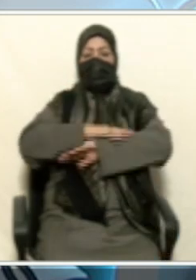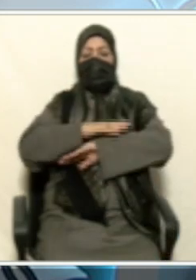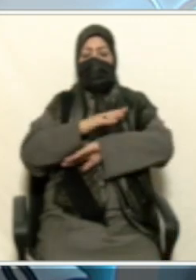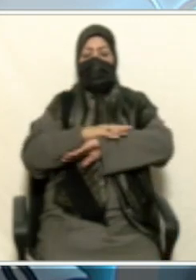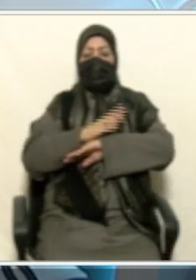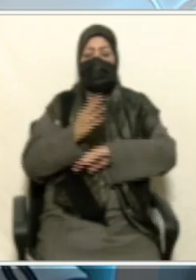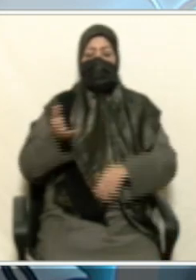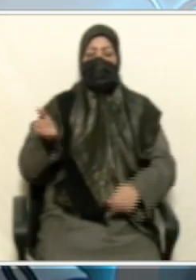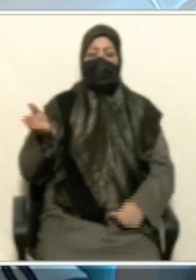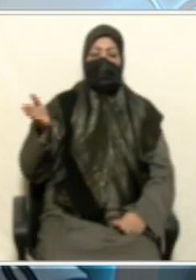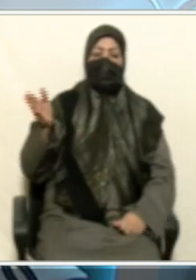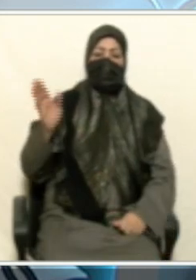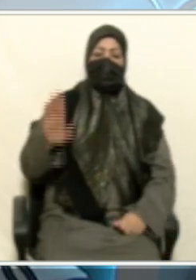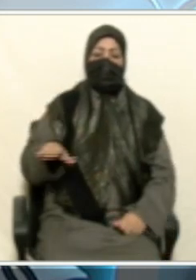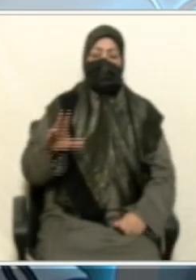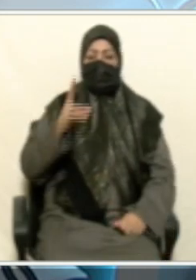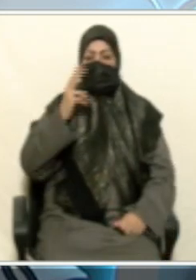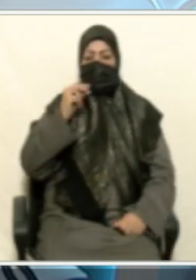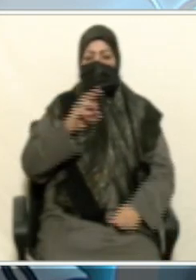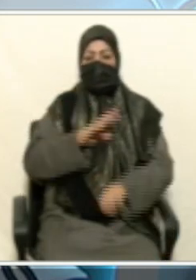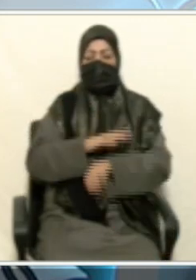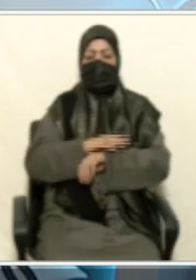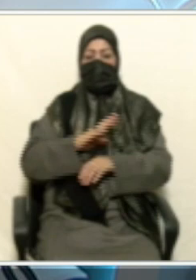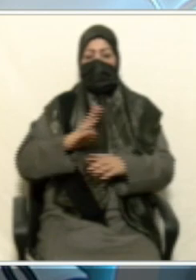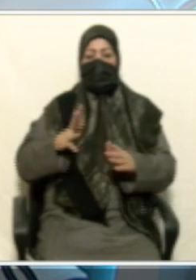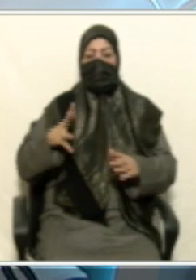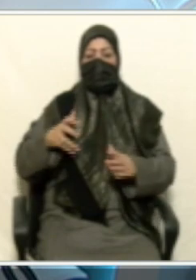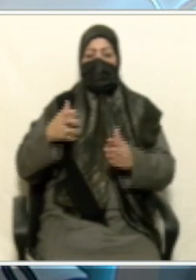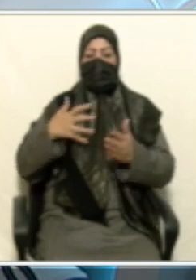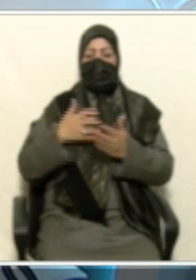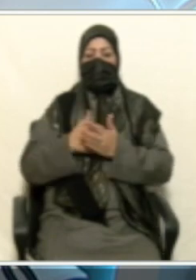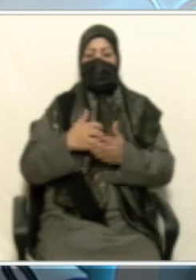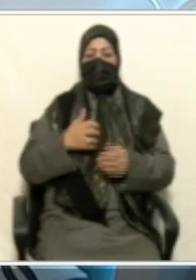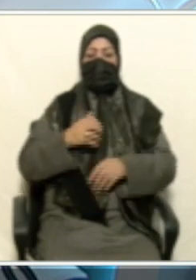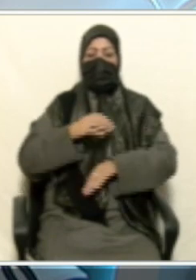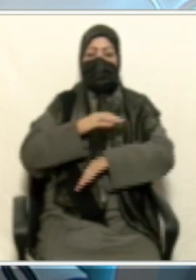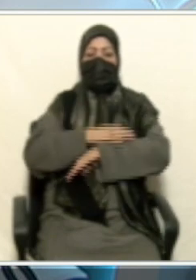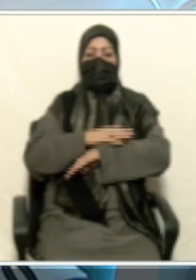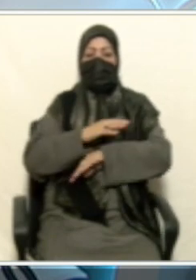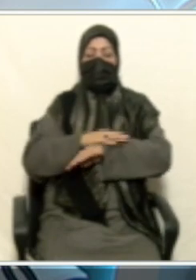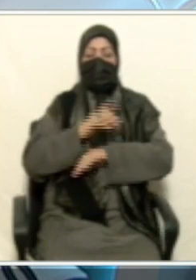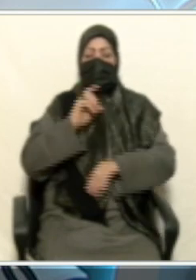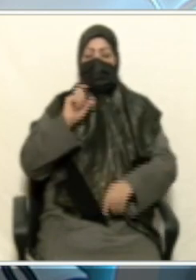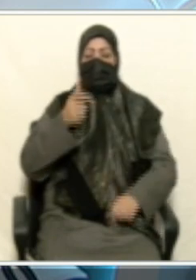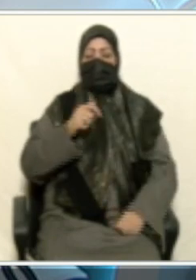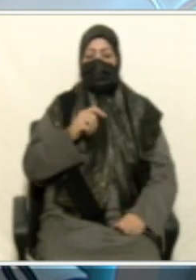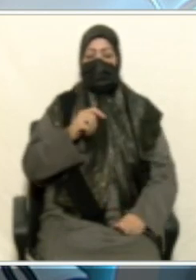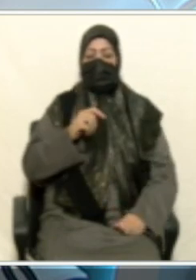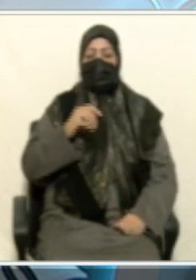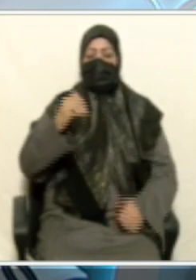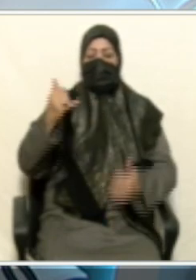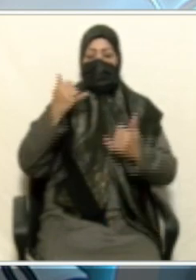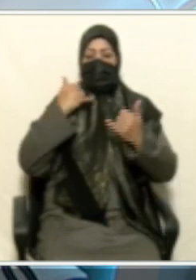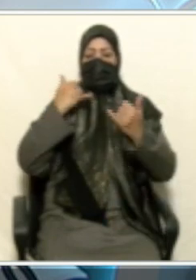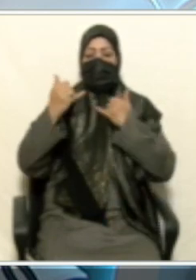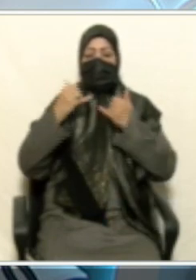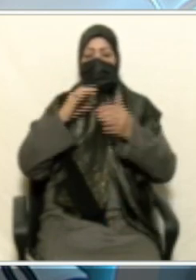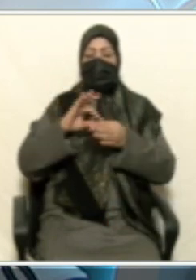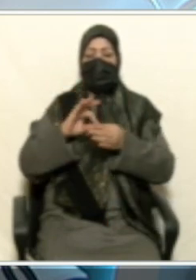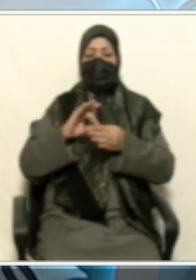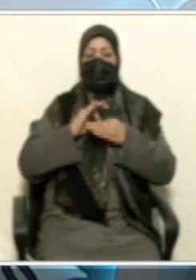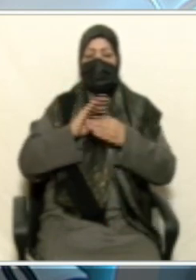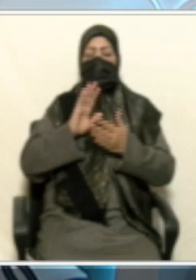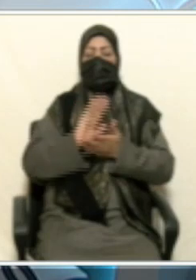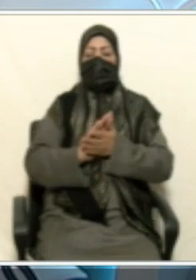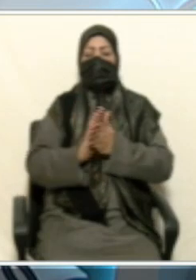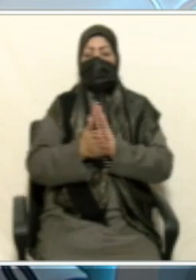هو. وما عرفتش قديش نضبط عليه هو، هلا ما عادش تواصلوا معايا الحمد الصراحة ما عادش واصلوني. صرت ألف أخوه